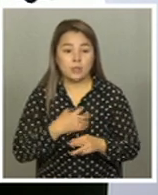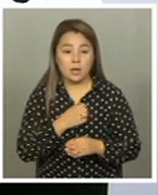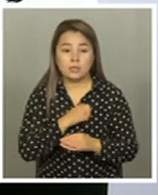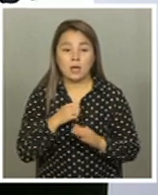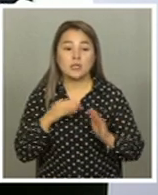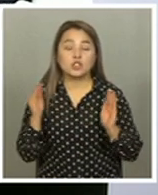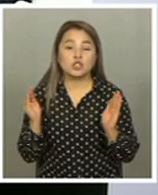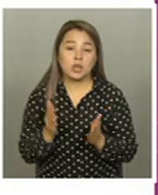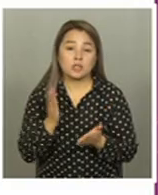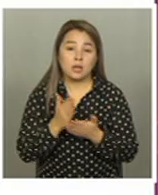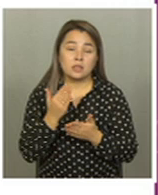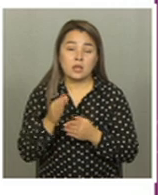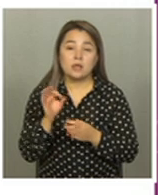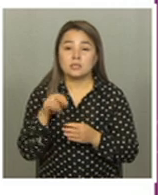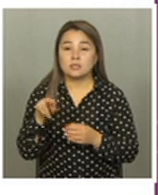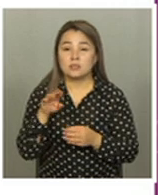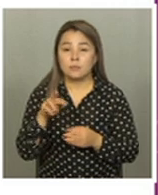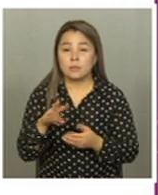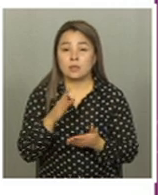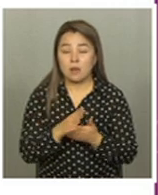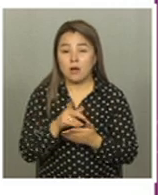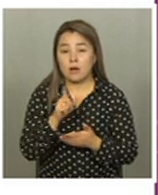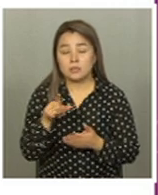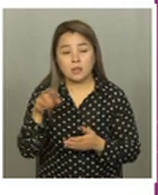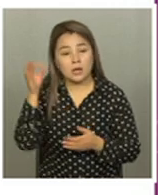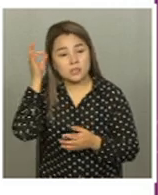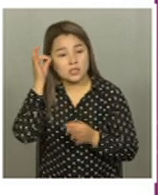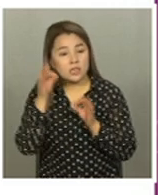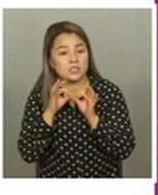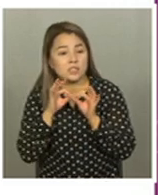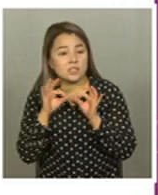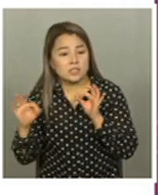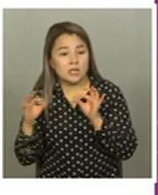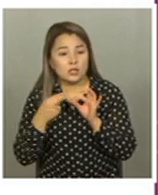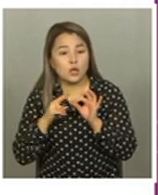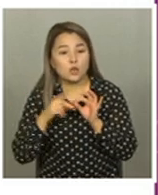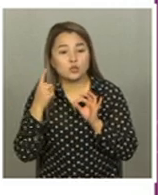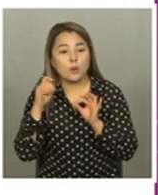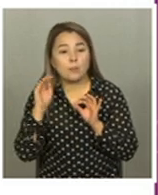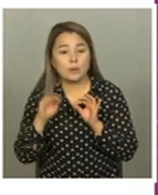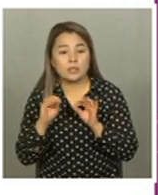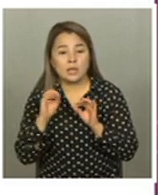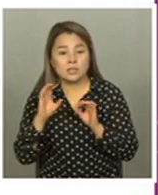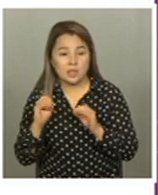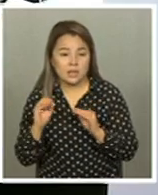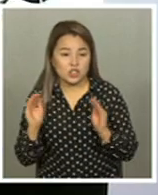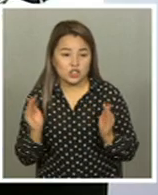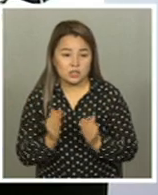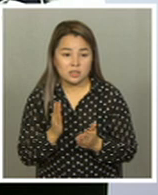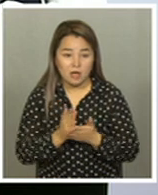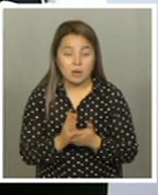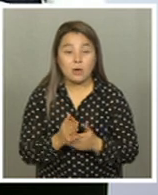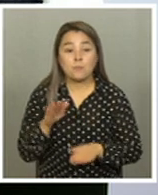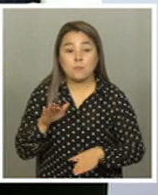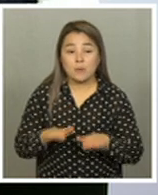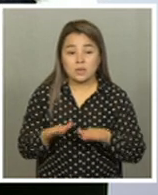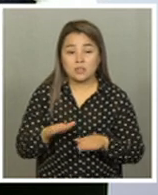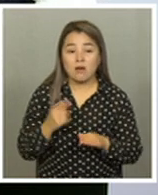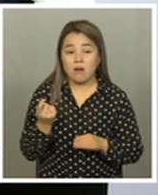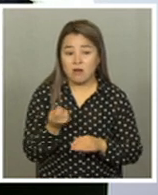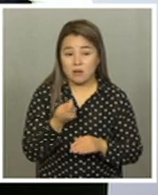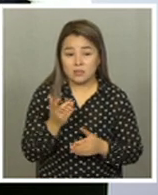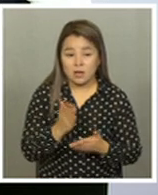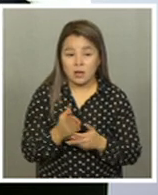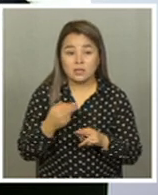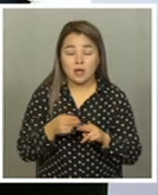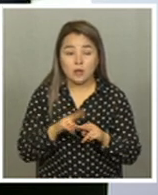соншалық диаметрі адам шашының диаметрінен 100 мың есе кіші. Олардың массалары да аз. Атомдар